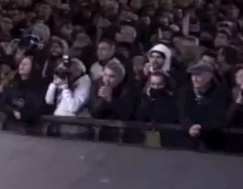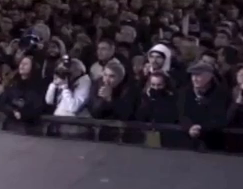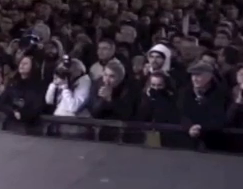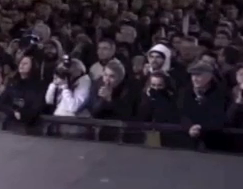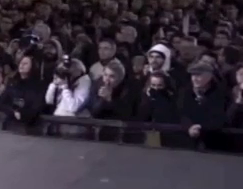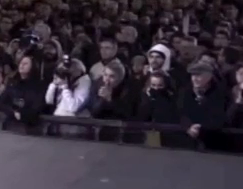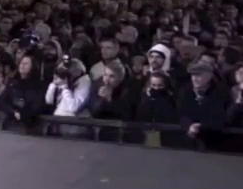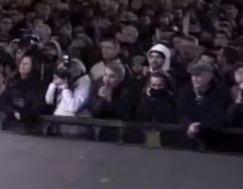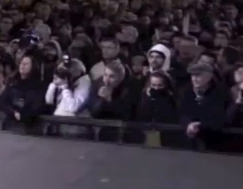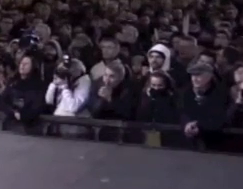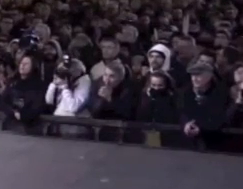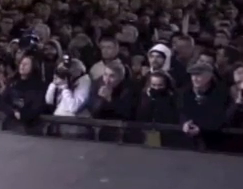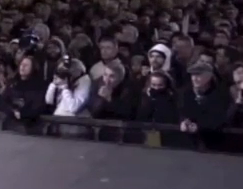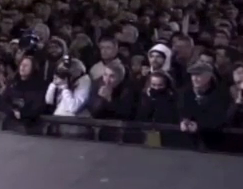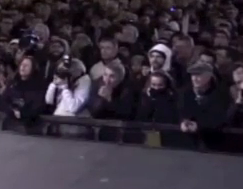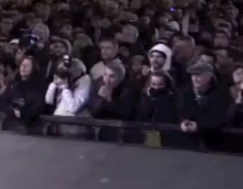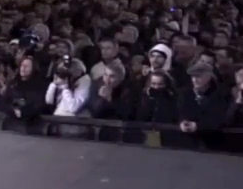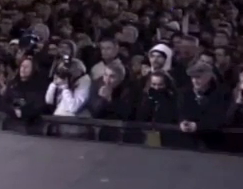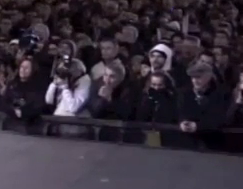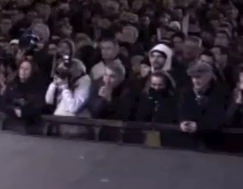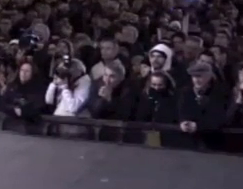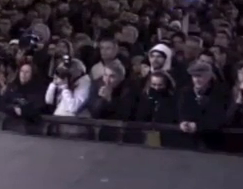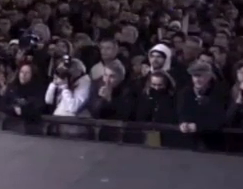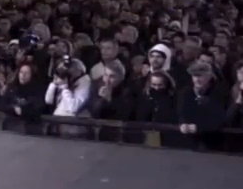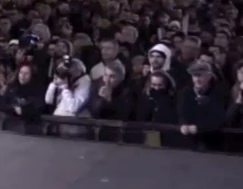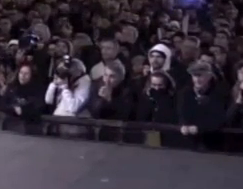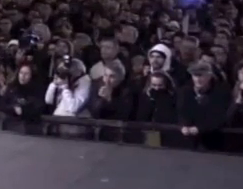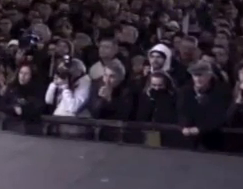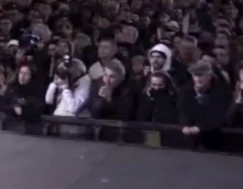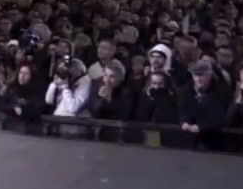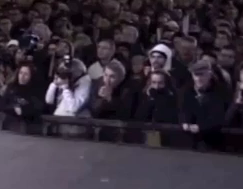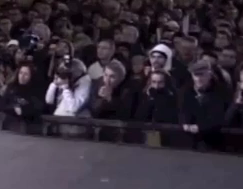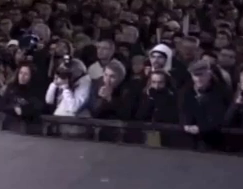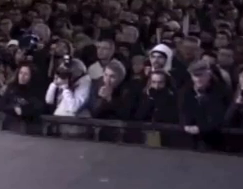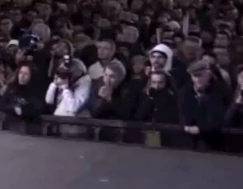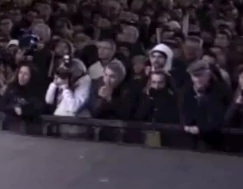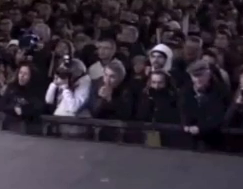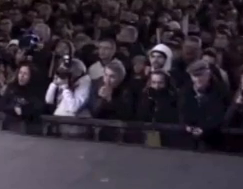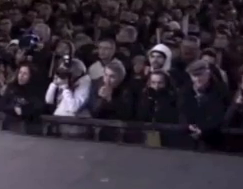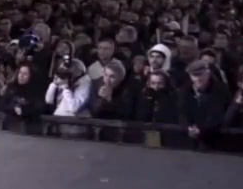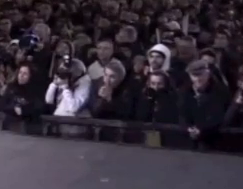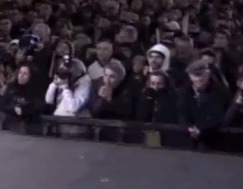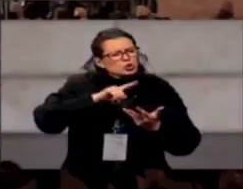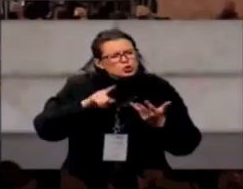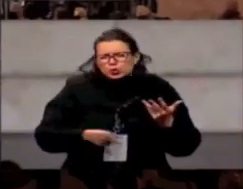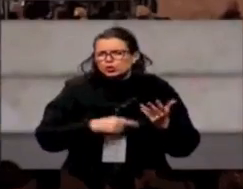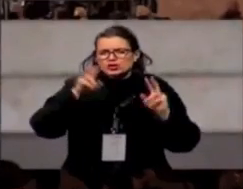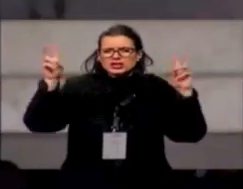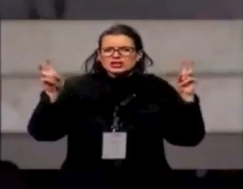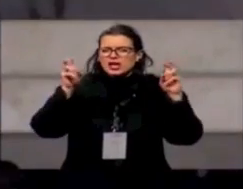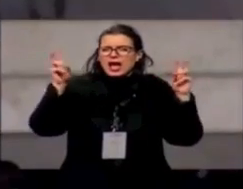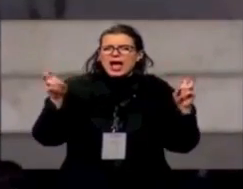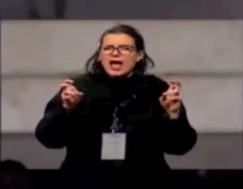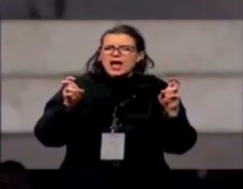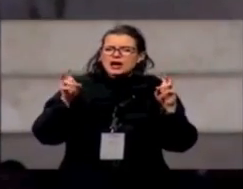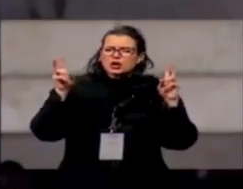sulla scuola sulle privatizzazioni sull'informazione su tutti i temi sensibili della democrazia che è